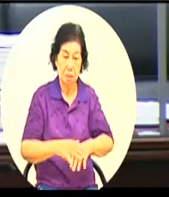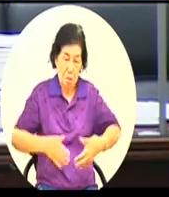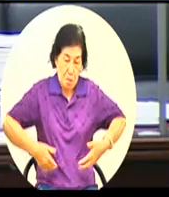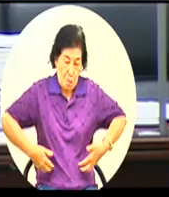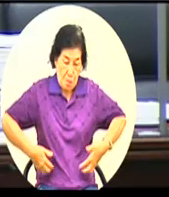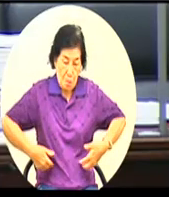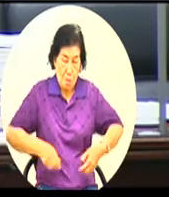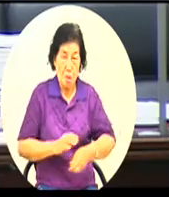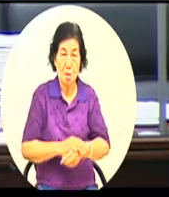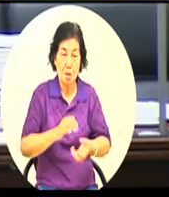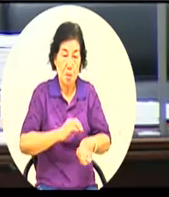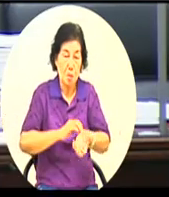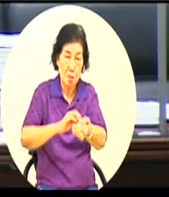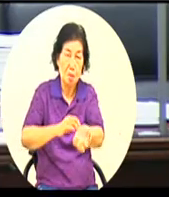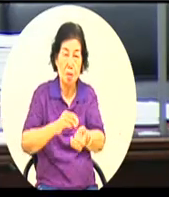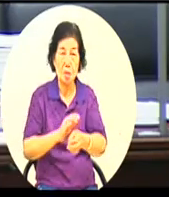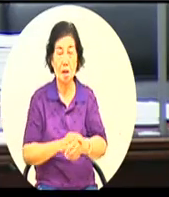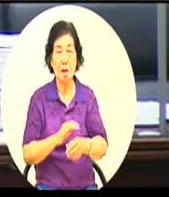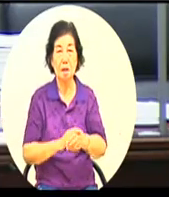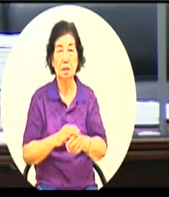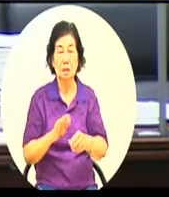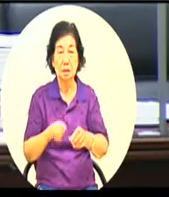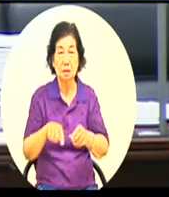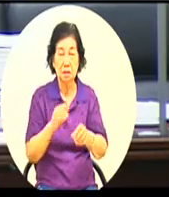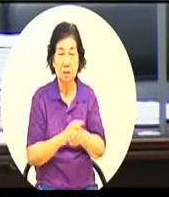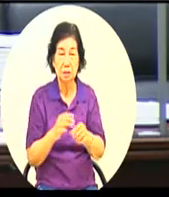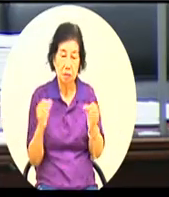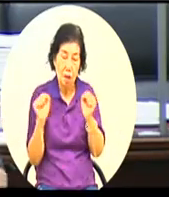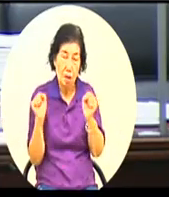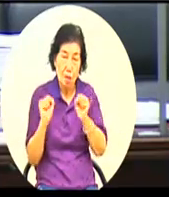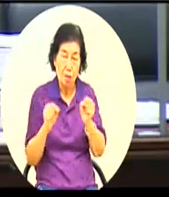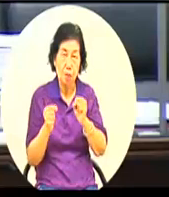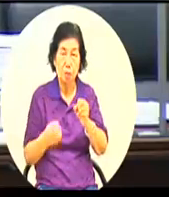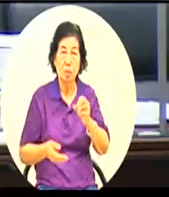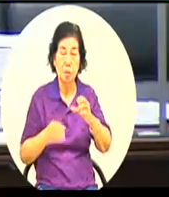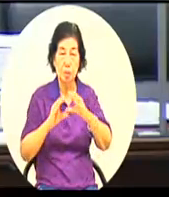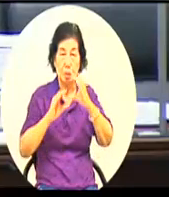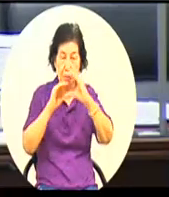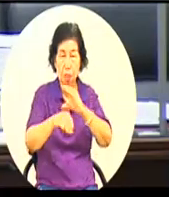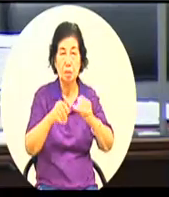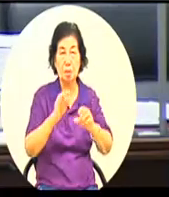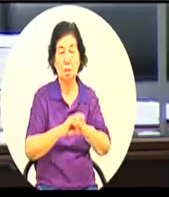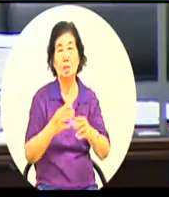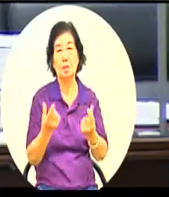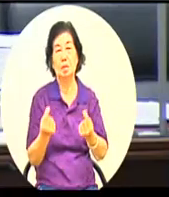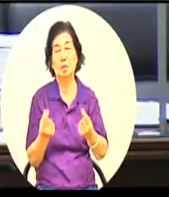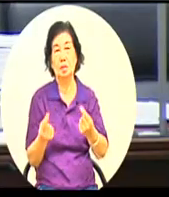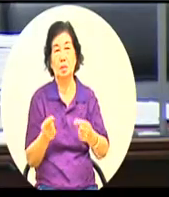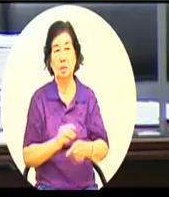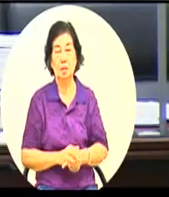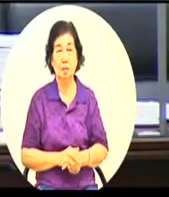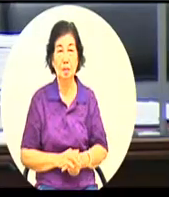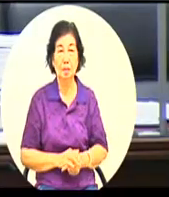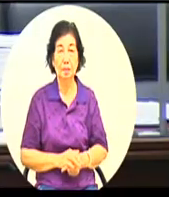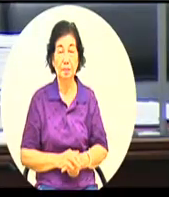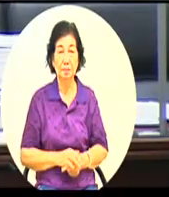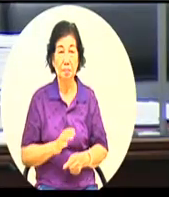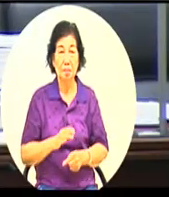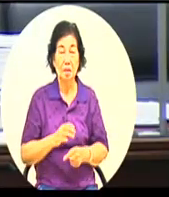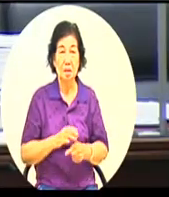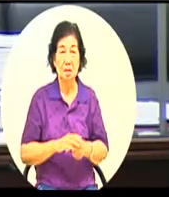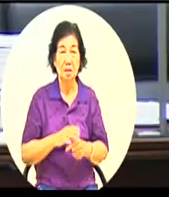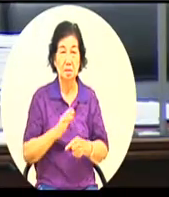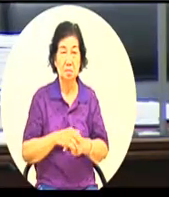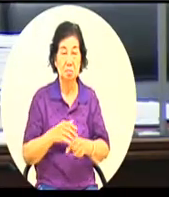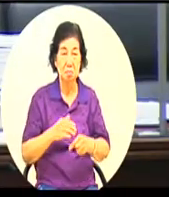伫冷冻库，我伫这议事厅也甲你建议几落遍，讲你这高高在上的大